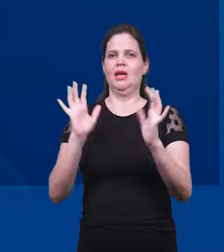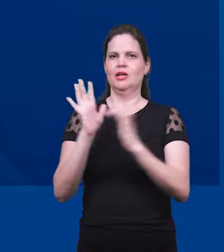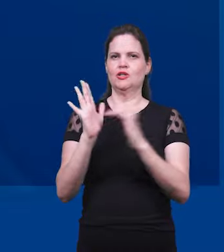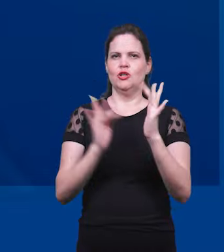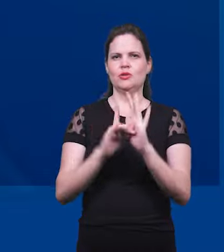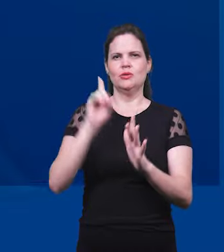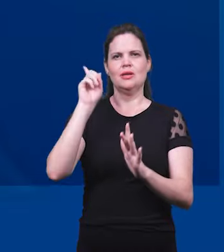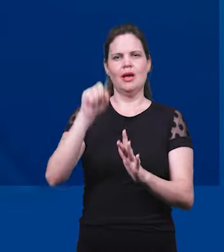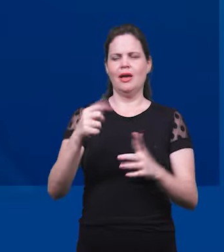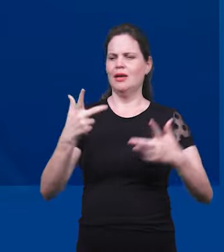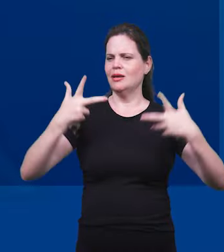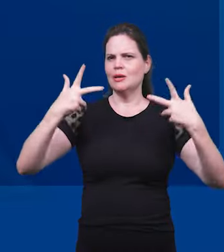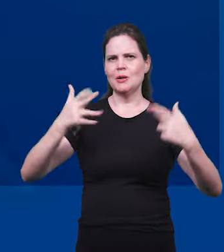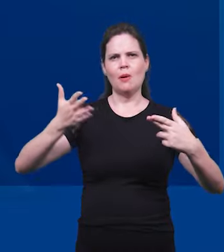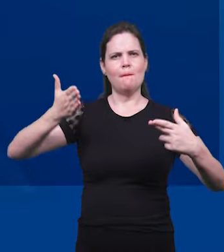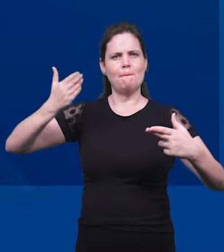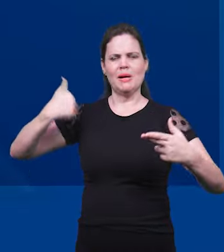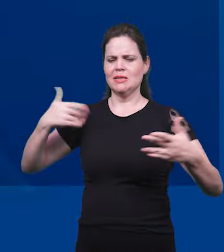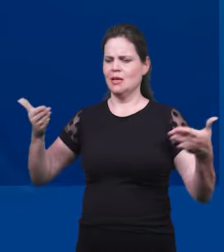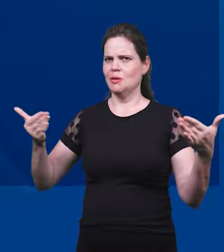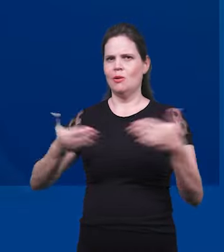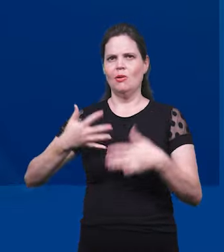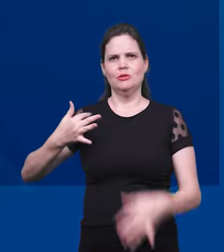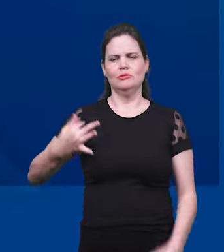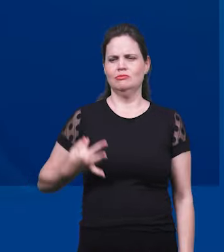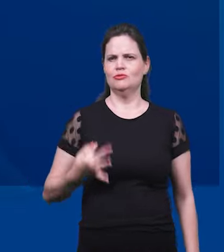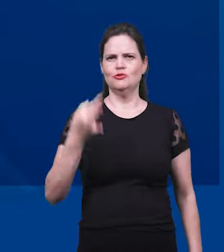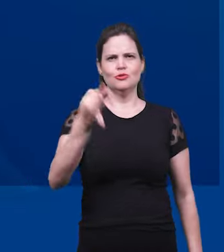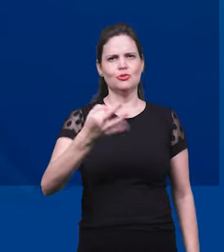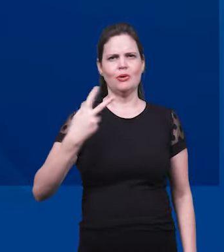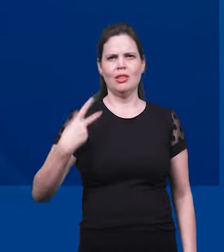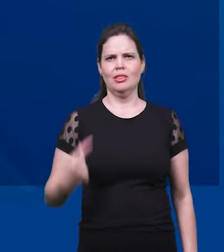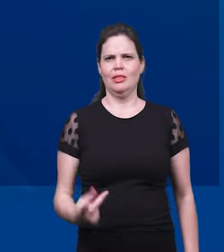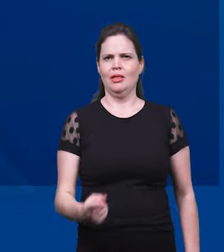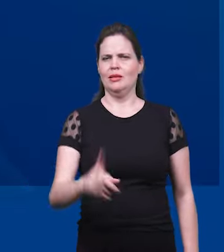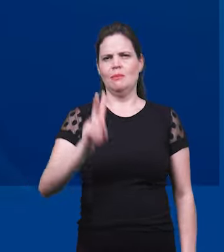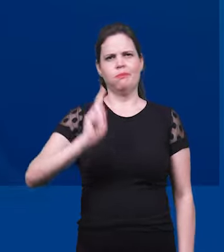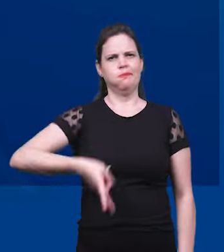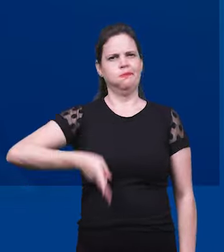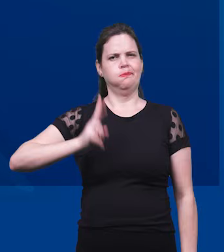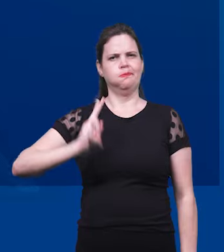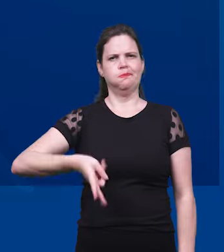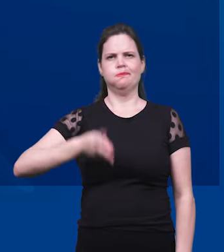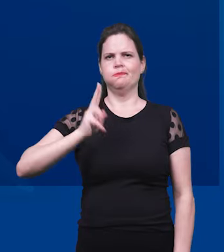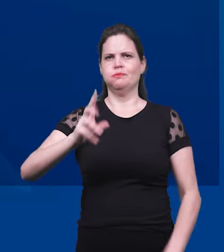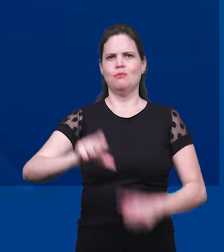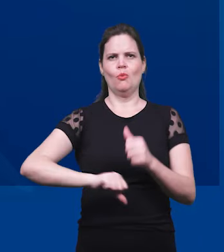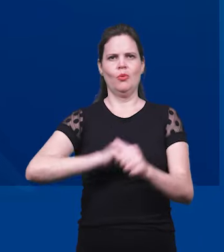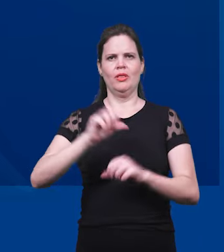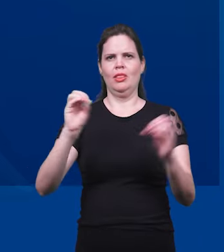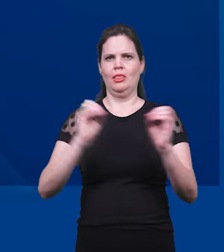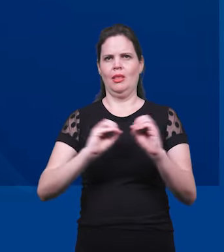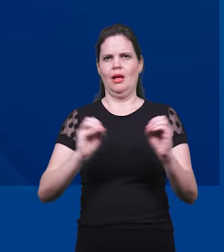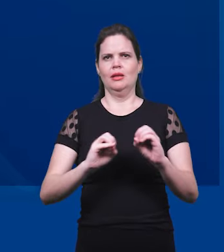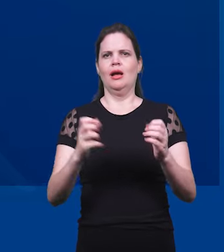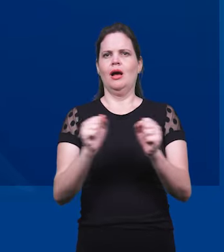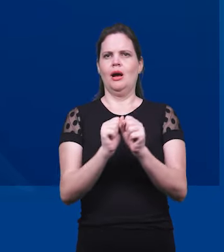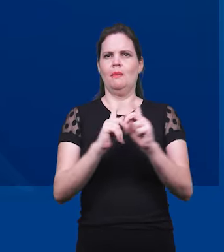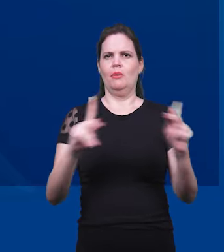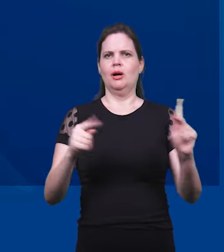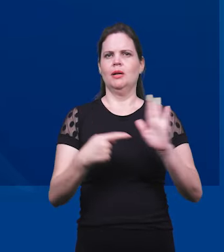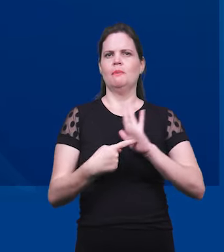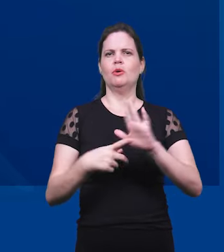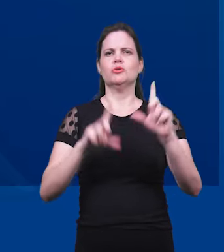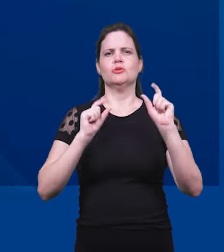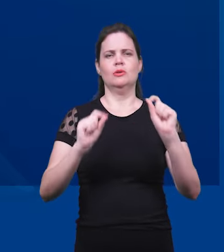всегда был, есть и вовеки тот же, как Он говорит в книге Откровения Иоанну: «Не бойся». И